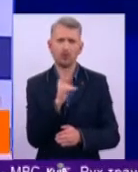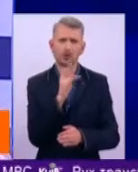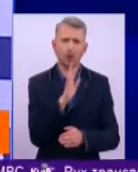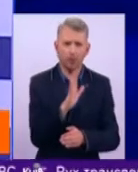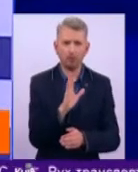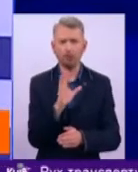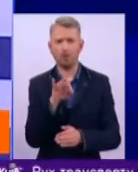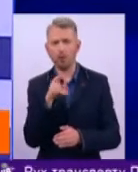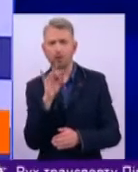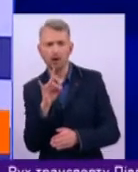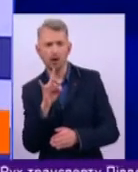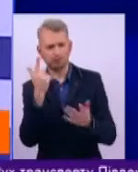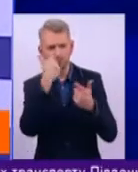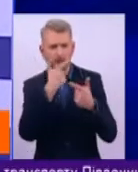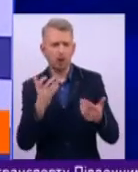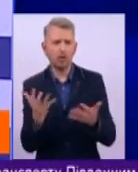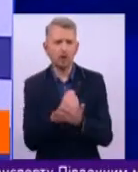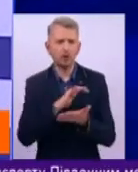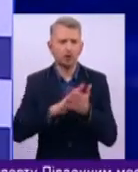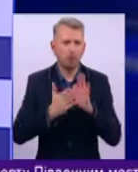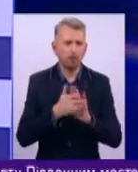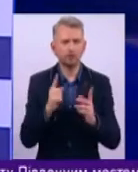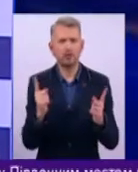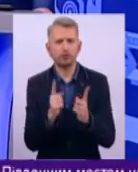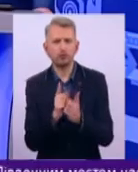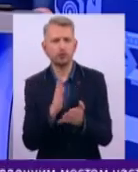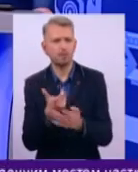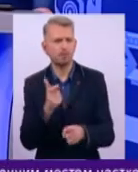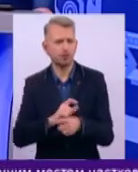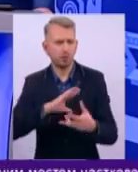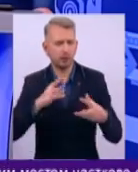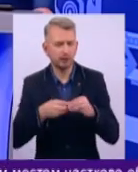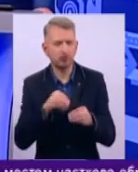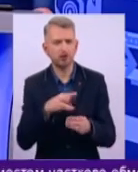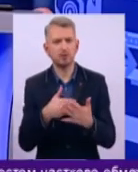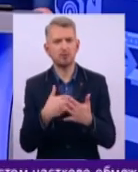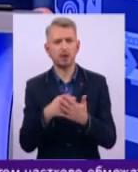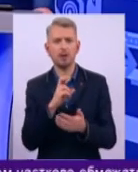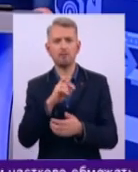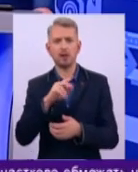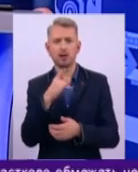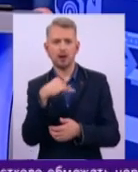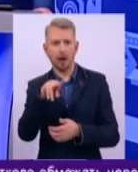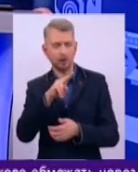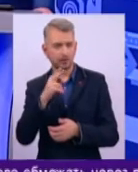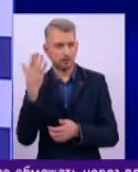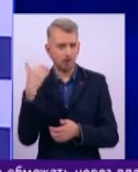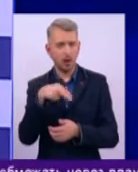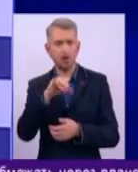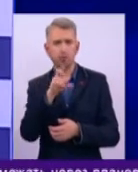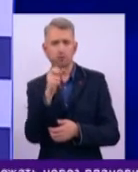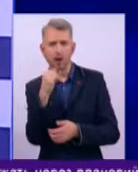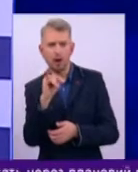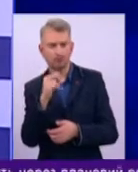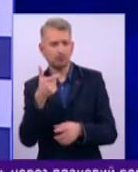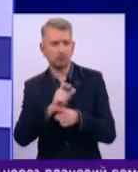принципі досягнуто певних домовленостей, ця зустріч є більш продуктивною, ніж, наприклад, Білград, вже Дубай більш продуктивні,